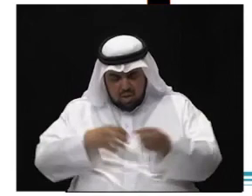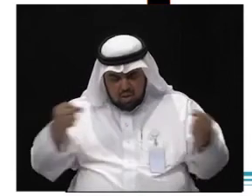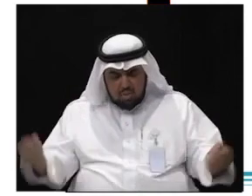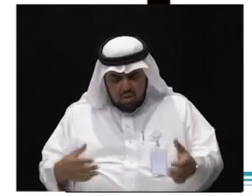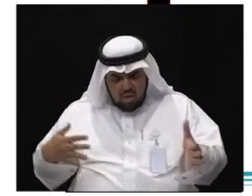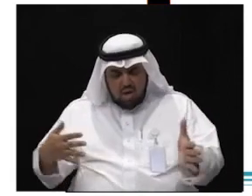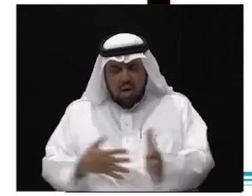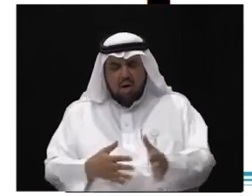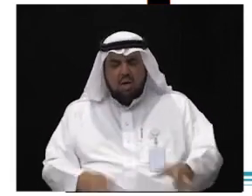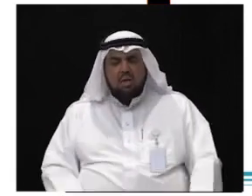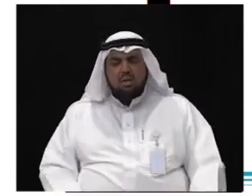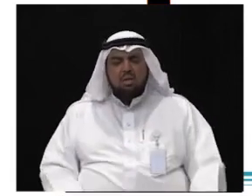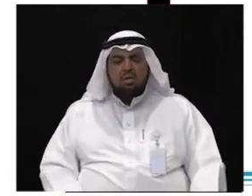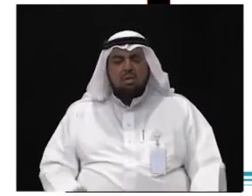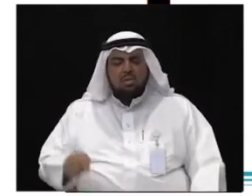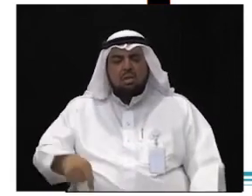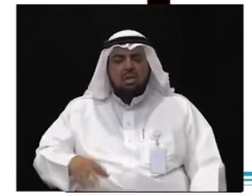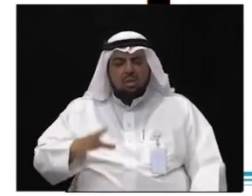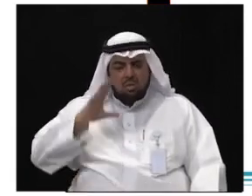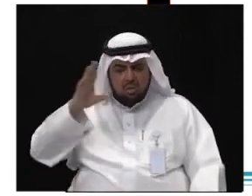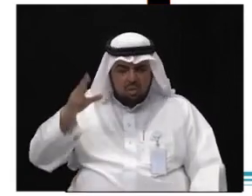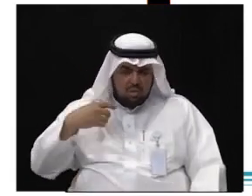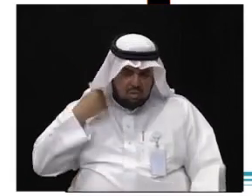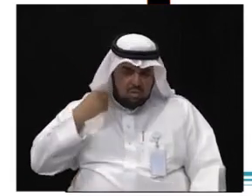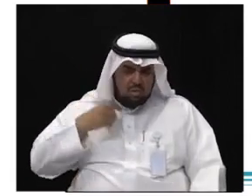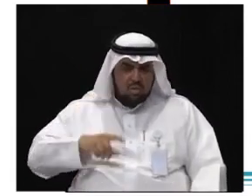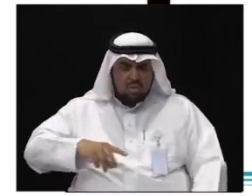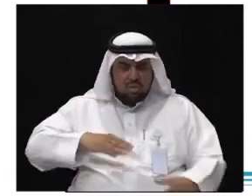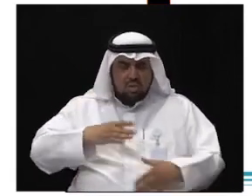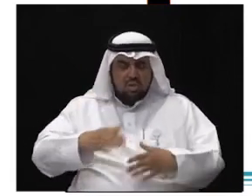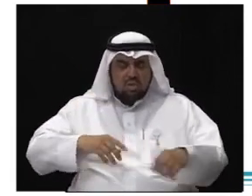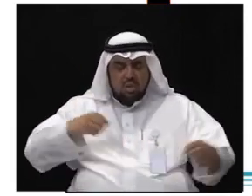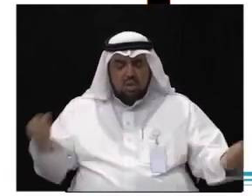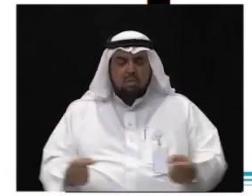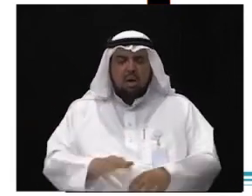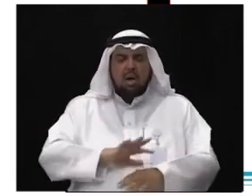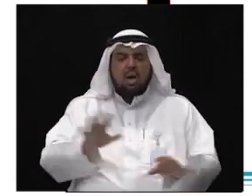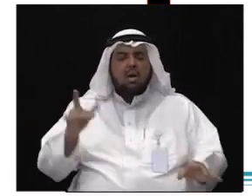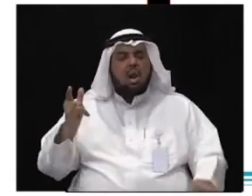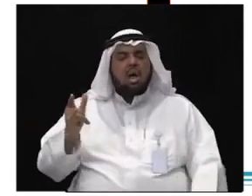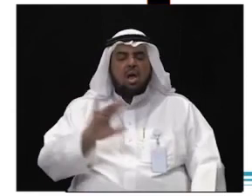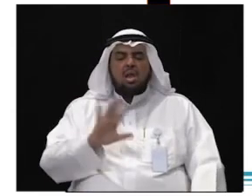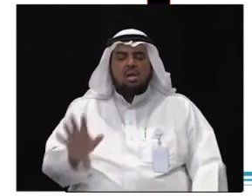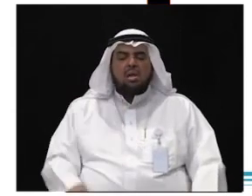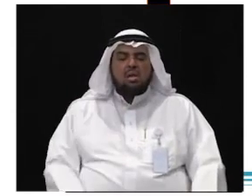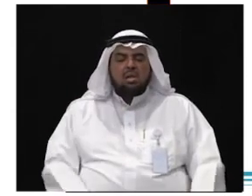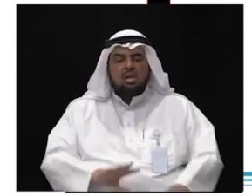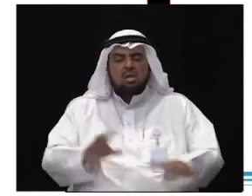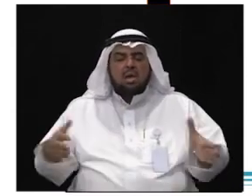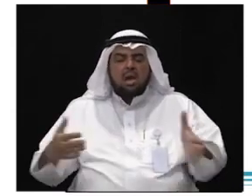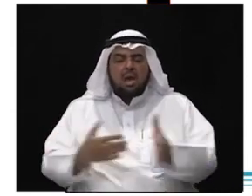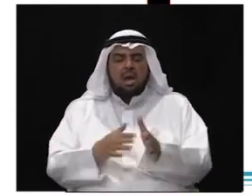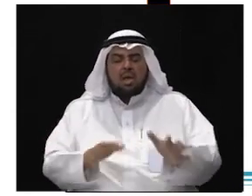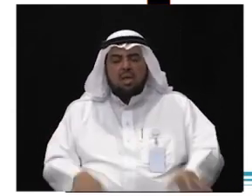للمراجعة، وبالتالي ستكون إجابة هل هناك تدريب آخر لا، وسنصل فيها إلى